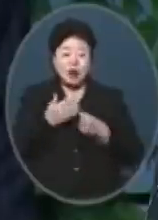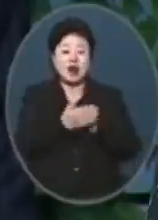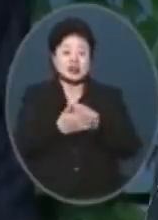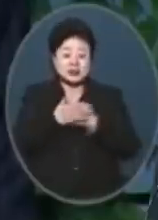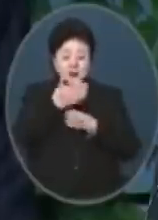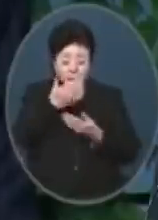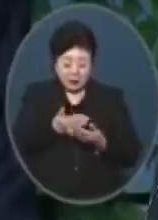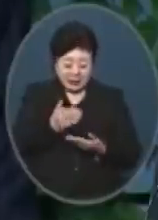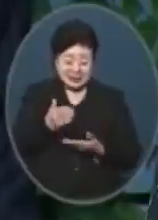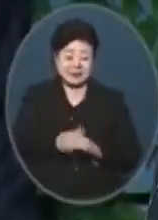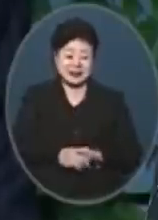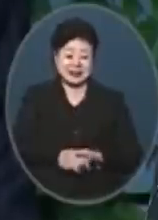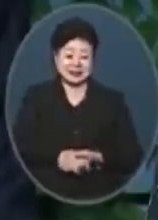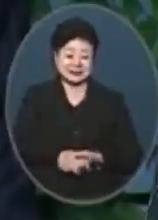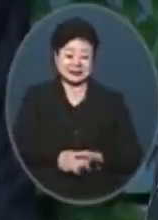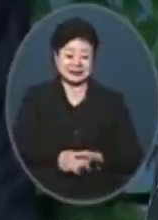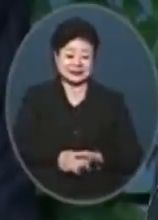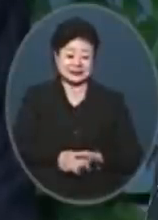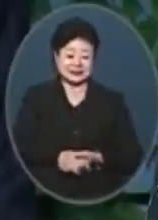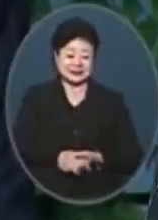되는 것입니다.